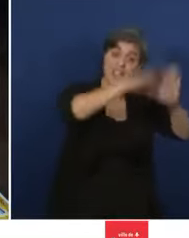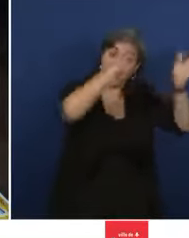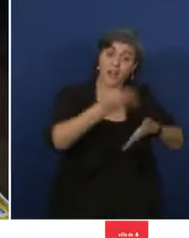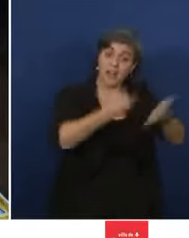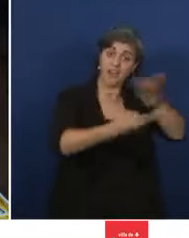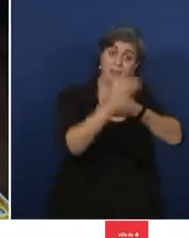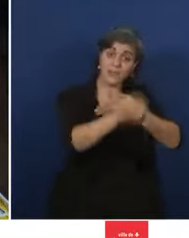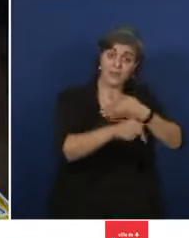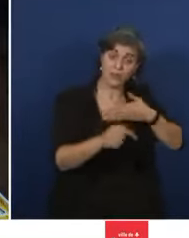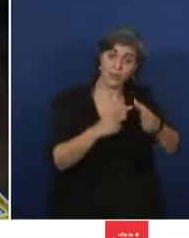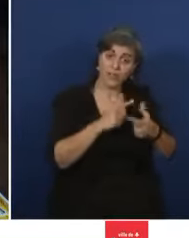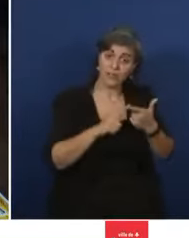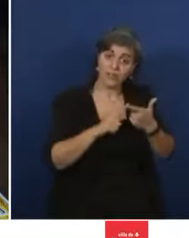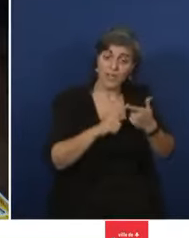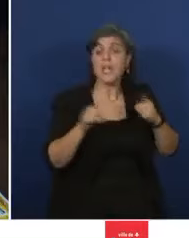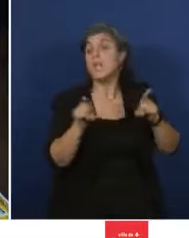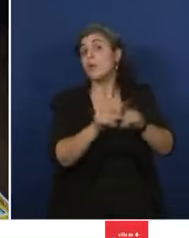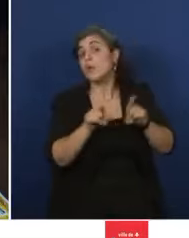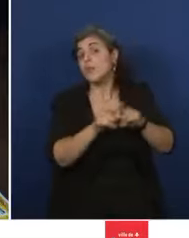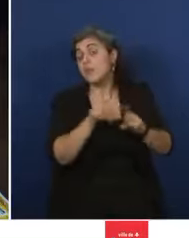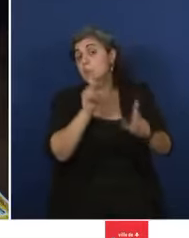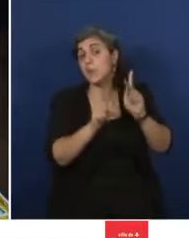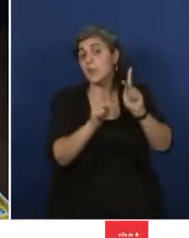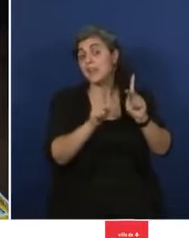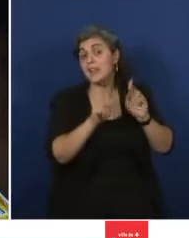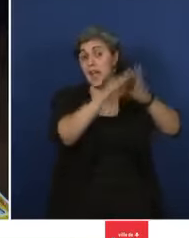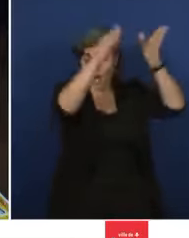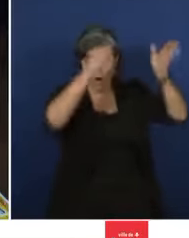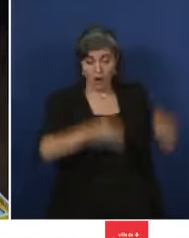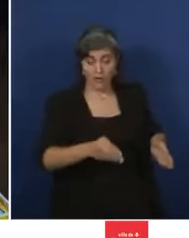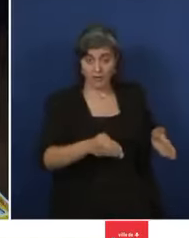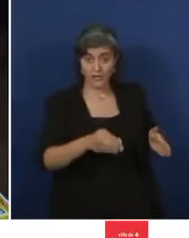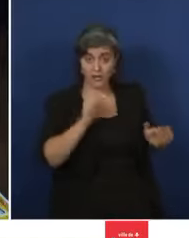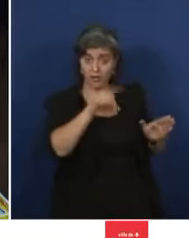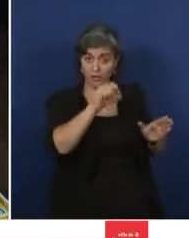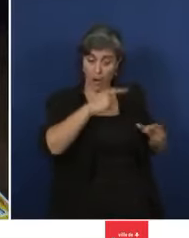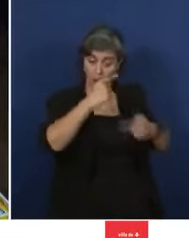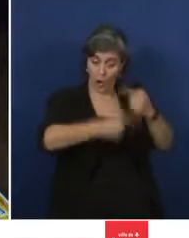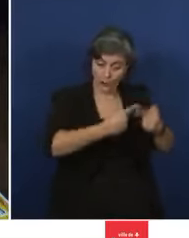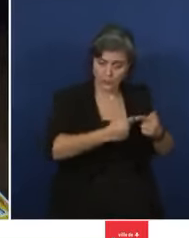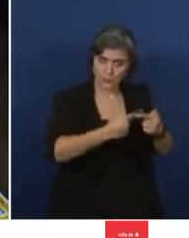faire, peut-il être mis en place sur les horodateurs actuels? Je vous remercie.